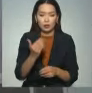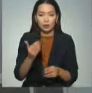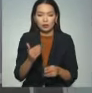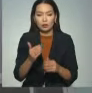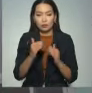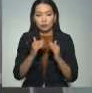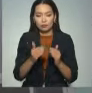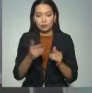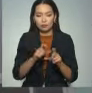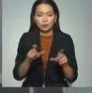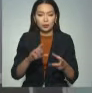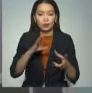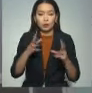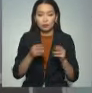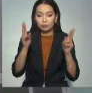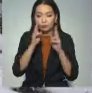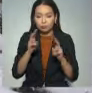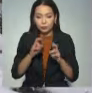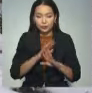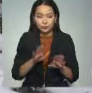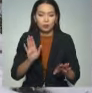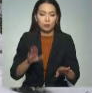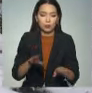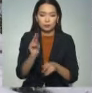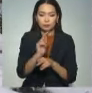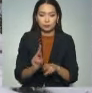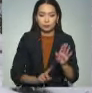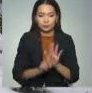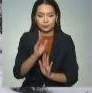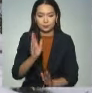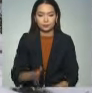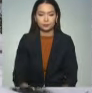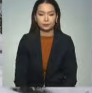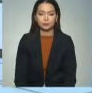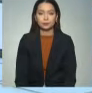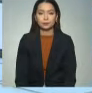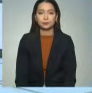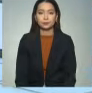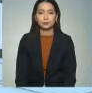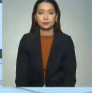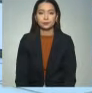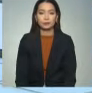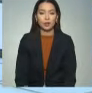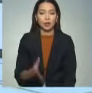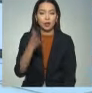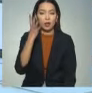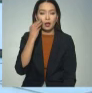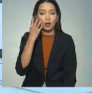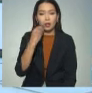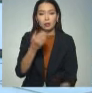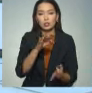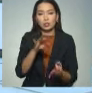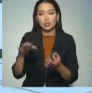жүргізілген сараптама нәтижесі шыққан соң басталады. Айкерім Пернебек, Игорь Волох, Астана Таймс, Алматы. Алматыда